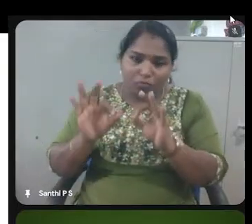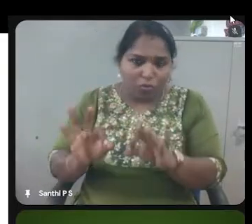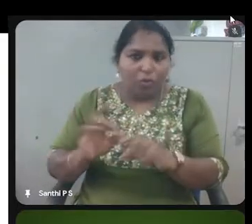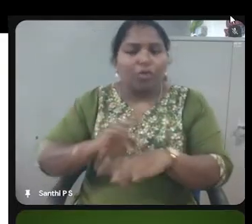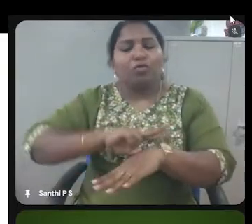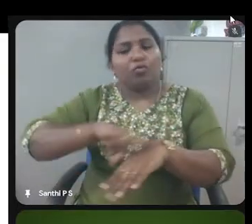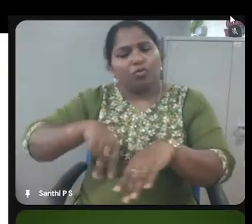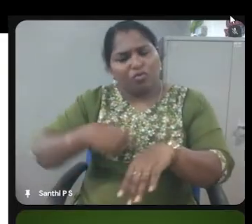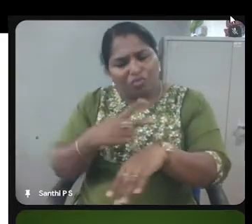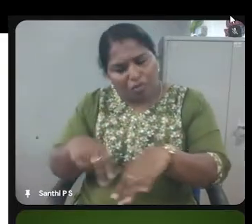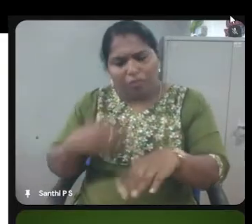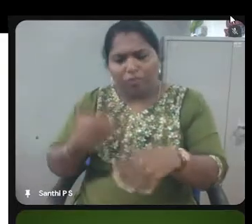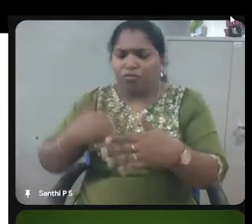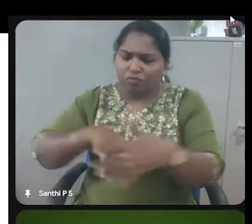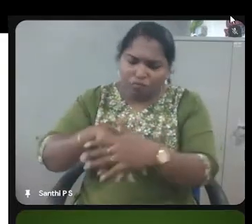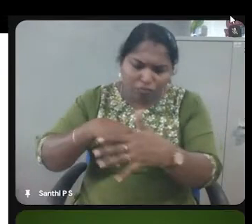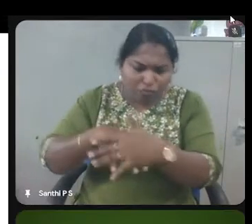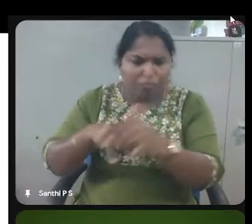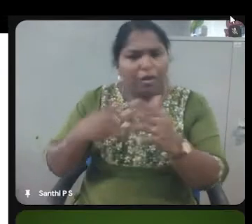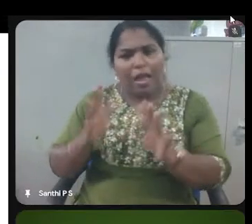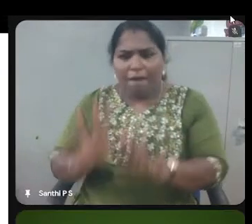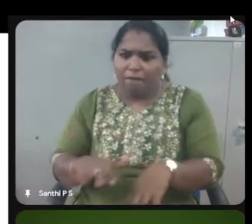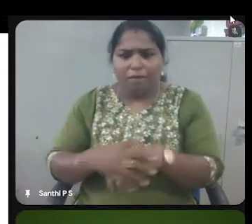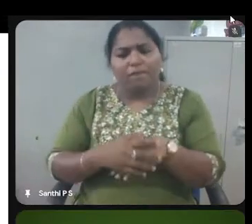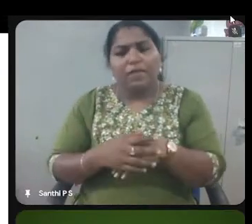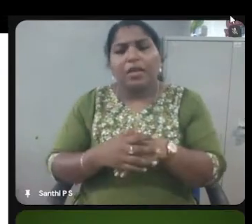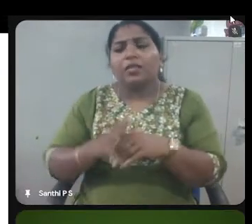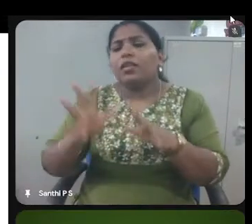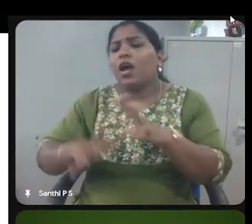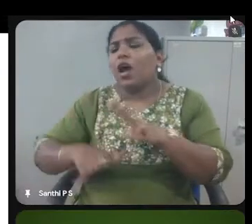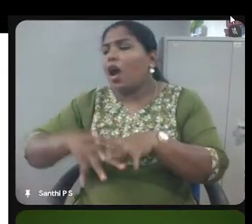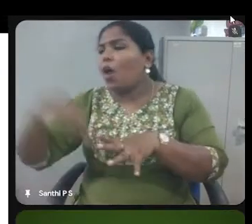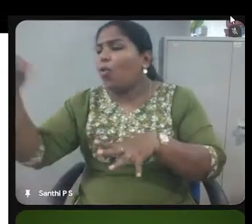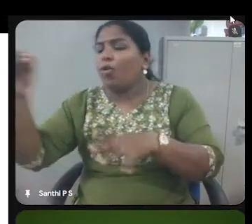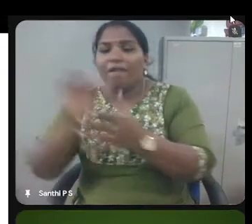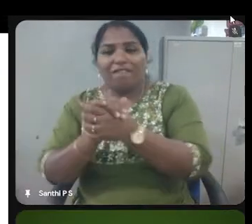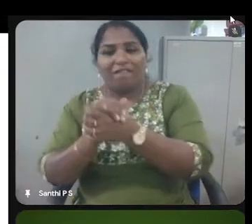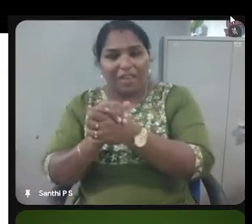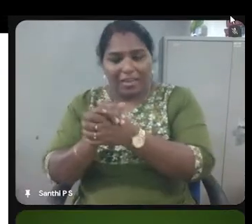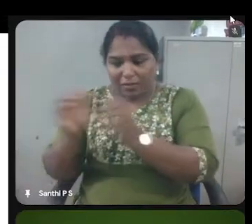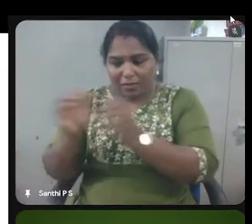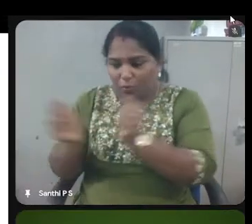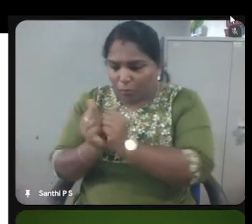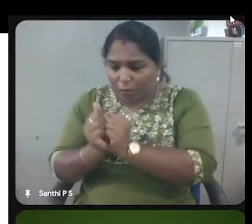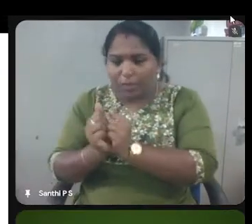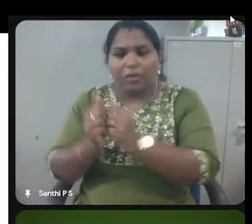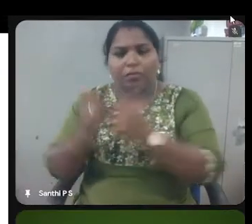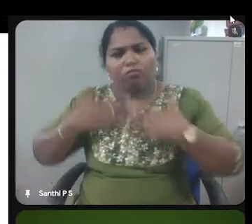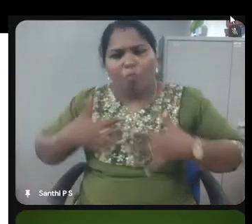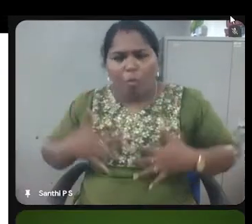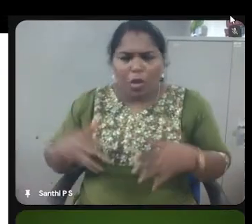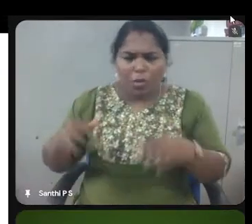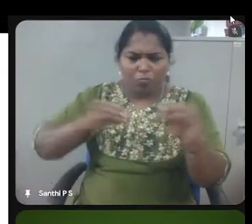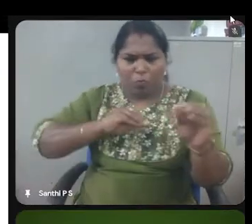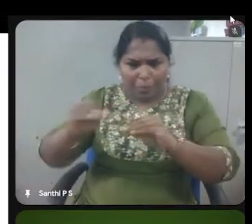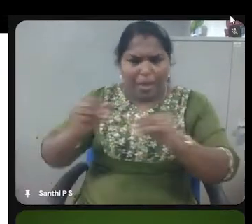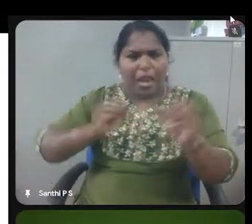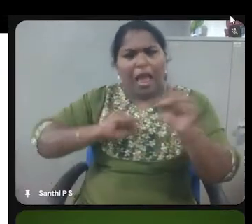ഡെയിലി എല്ലാ സാറ്റർഡേസ് ഉണ്ട്. പിന്നെ പുറത്ത് പോയിട്ട് കൂട്ടുകാരുടെ കൂടെ ഇതുപോലെ തന്നെ ഫിസിക്കലി നന്നായിട്ട് കളിക്കുന്ന ആൾ തന്നെയാണ്.